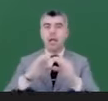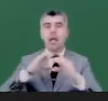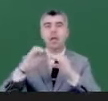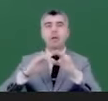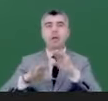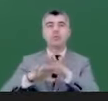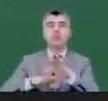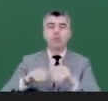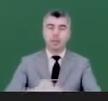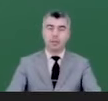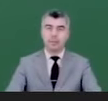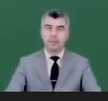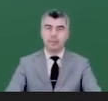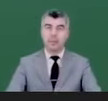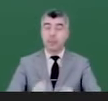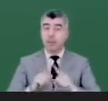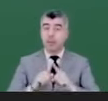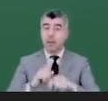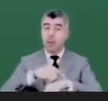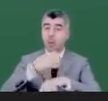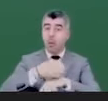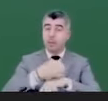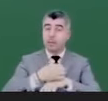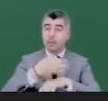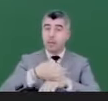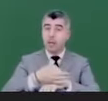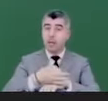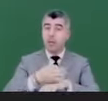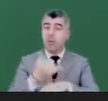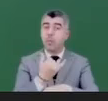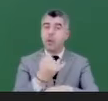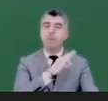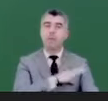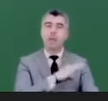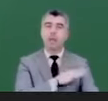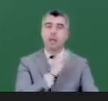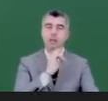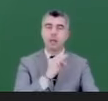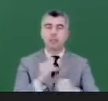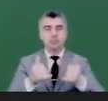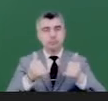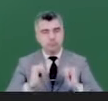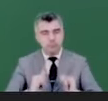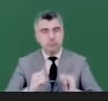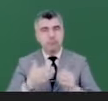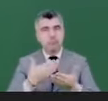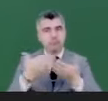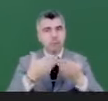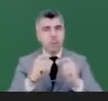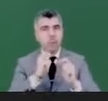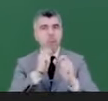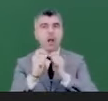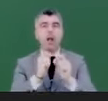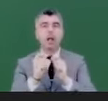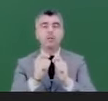الحوار الاجتماعي اذا الماسسه الحوار الاجتماعي كانت مكسبا مهما جدا للجلوس ومناقشه